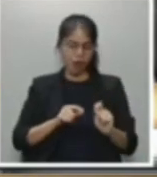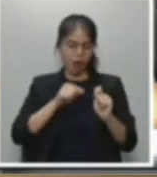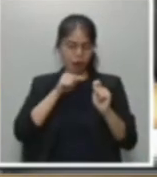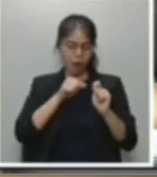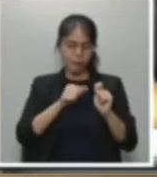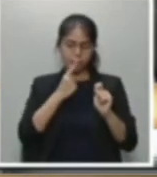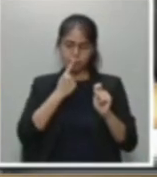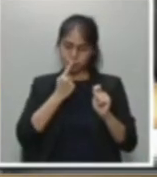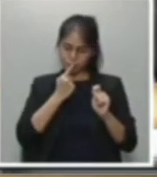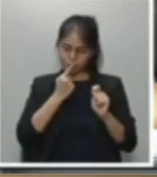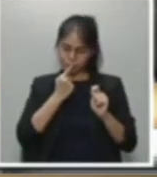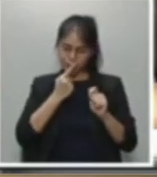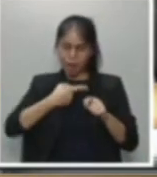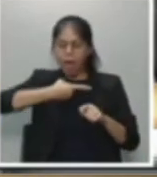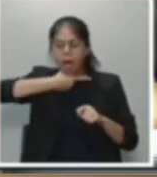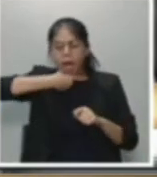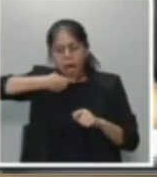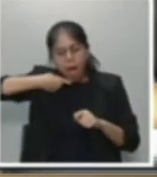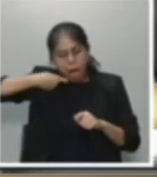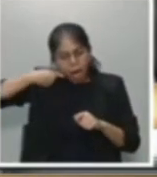แห้งขอดเมื่อปี